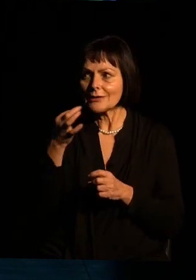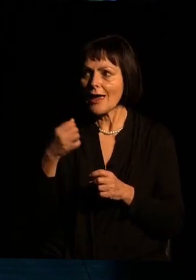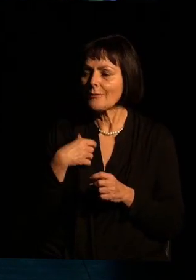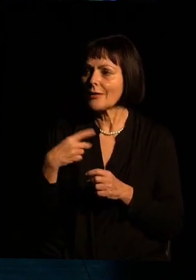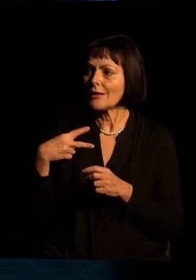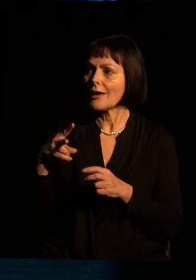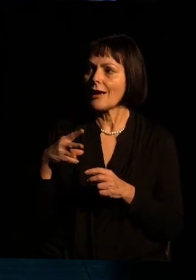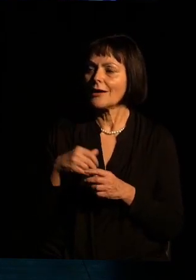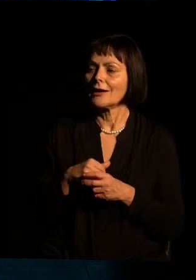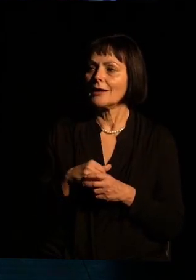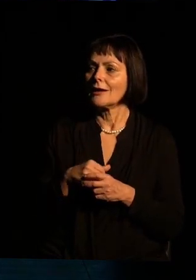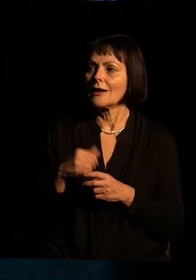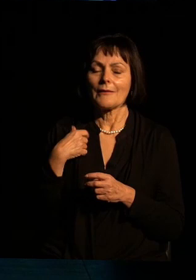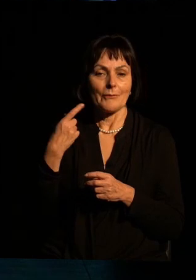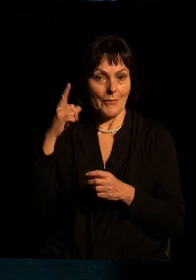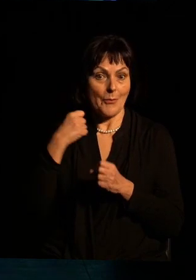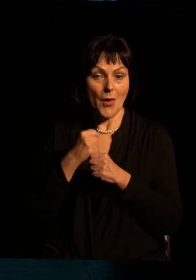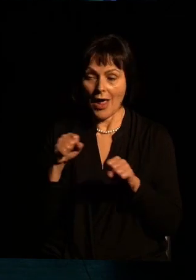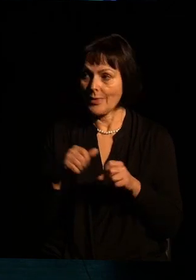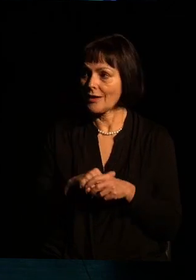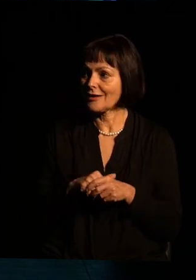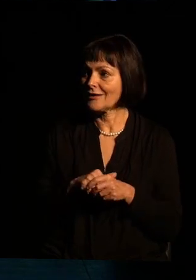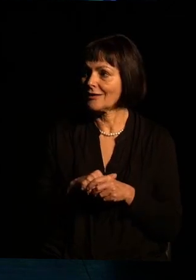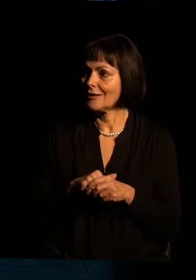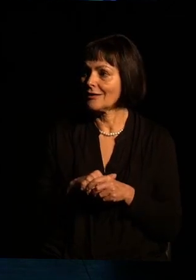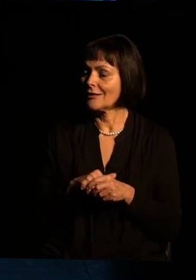oddamy wreszcie głos głównemu bohaterowi.